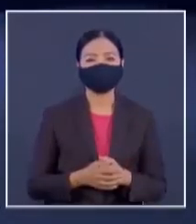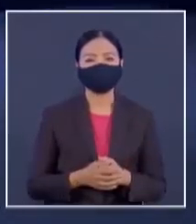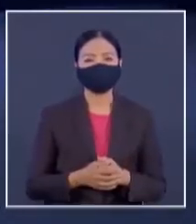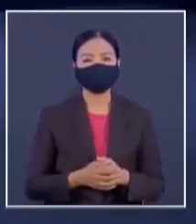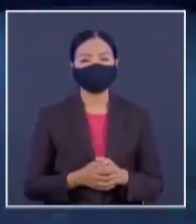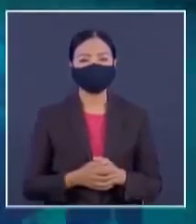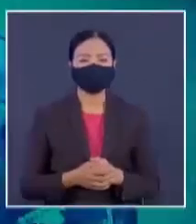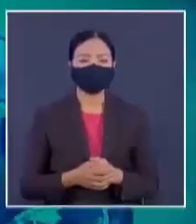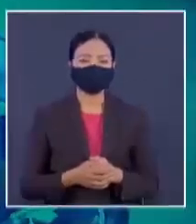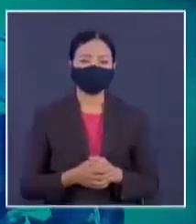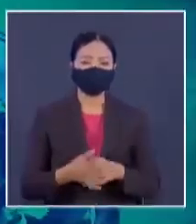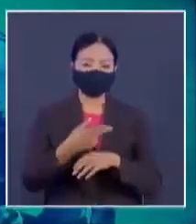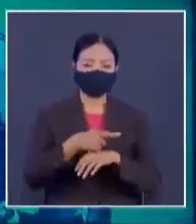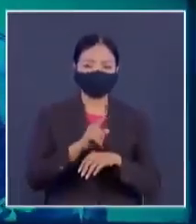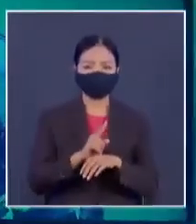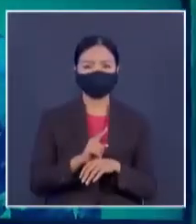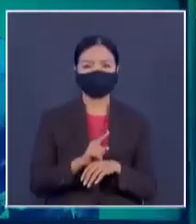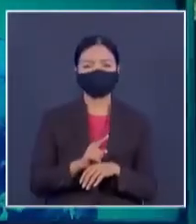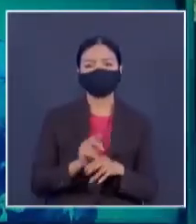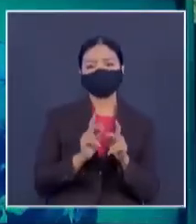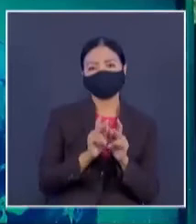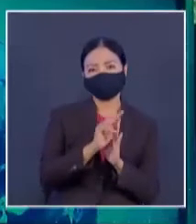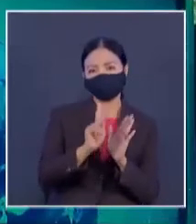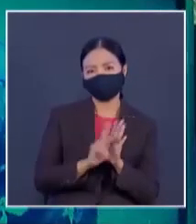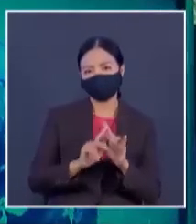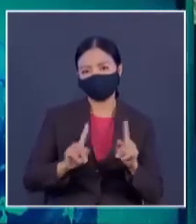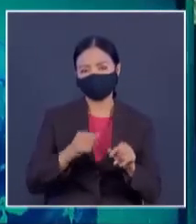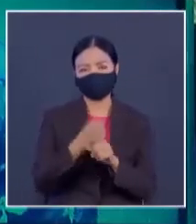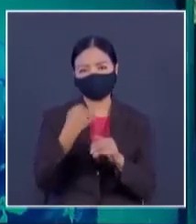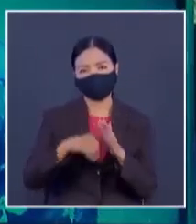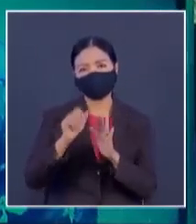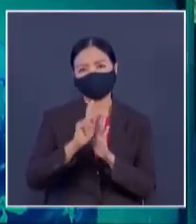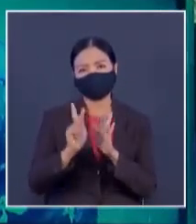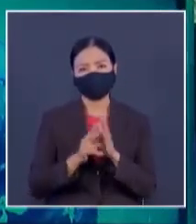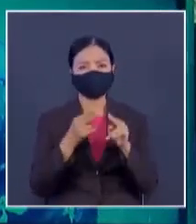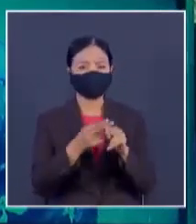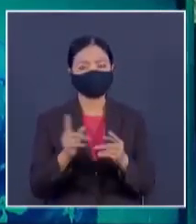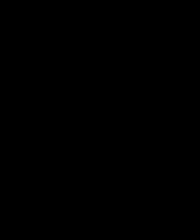ายเนี่ยแล้วมาทำผิดกฎหมายแบบนี้ก็สังคมก็ไม่ค่อยรับด้วยฮะไม่ค่อยรับได้ ค่ะ